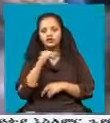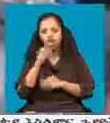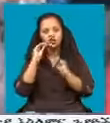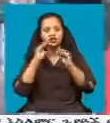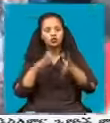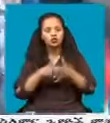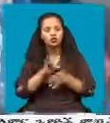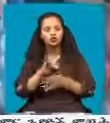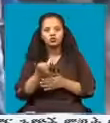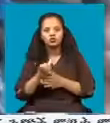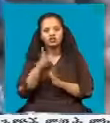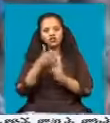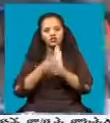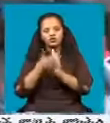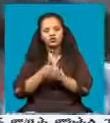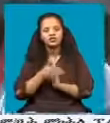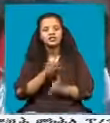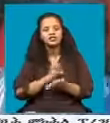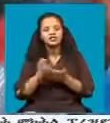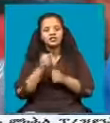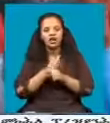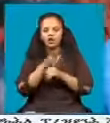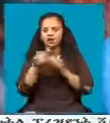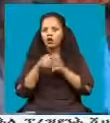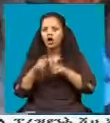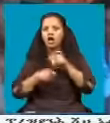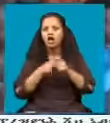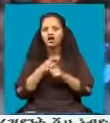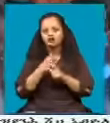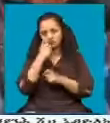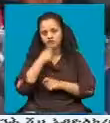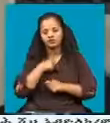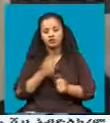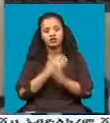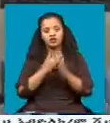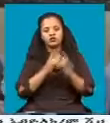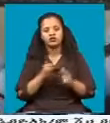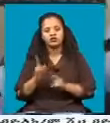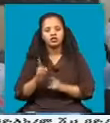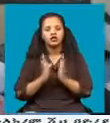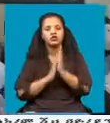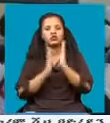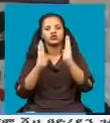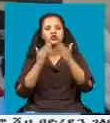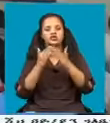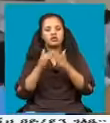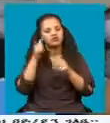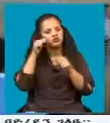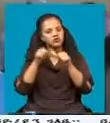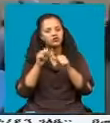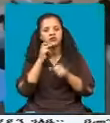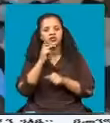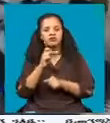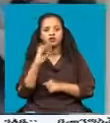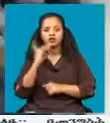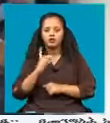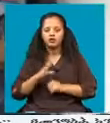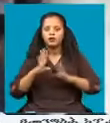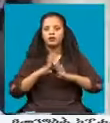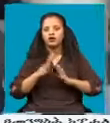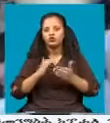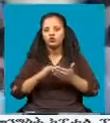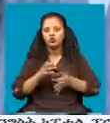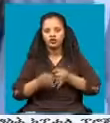አስተምሮ እንዲሁም የፈጸሙትን የጽድቅ ስራ በመላው ዓለም በእምነቱ ተከታዮች ዘንድ እየተወደሰና እየተወሳ በድምቀት የሚከበር በዓል